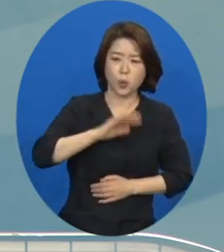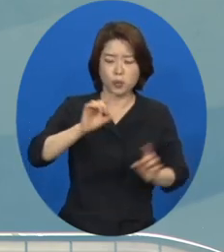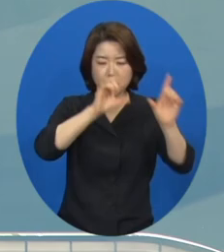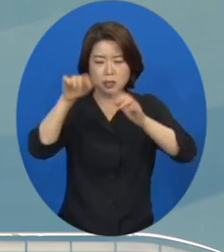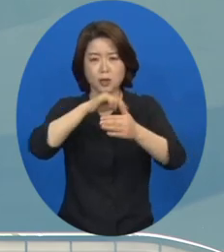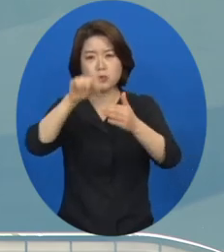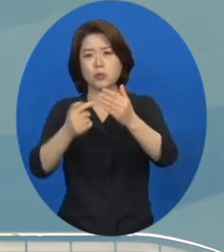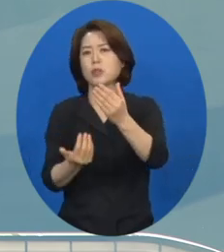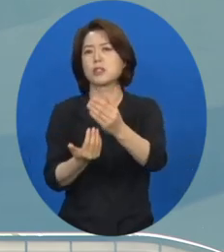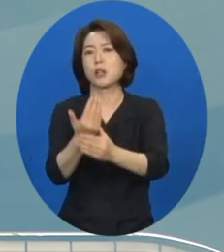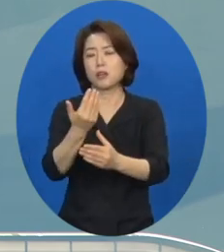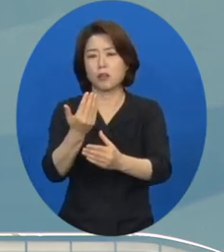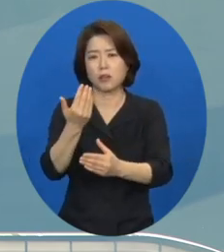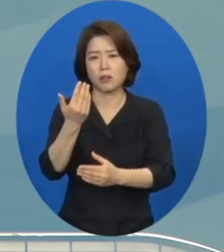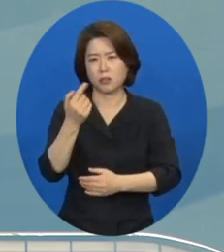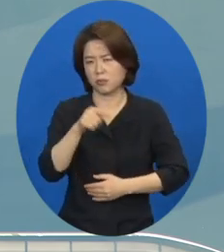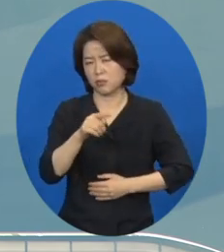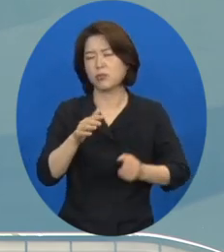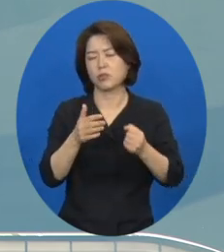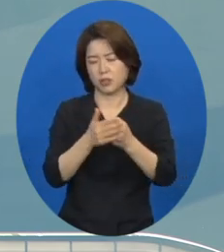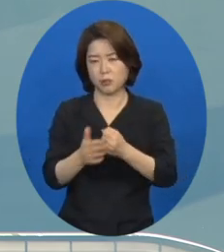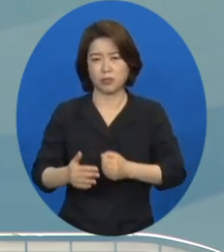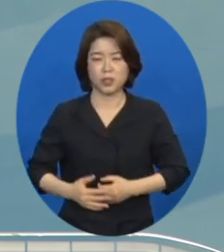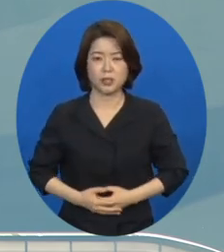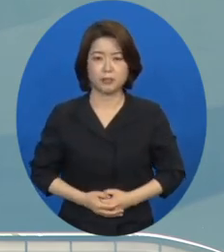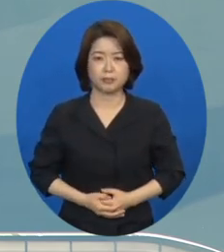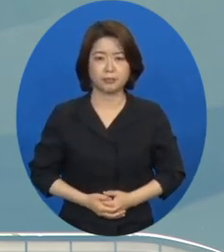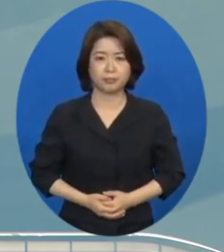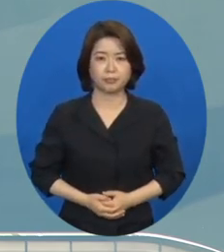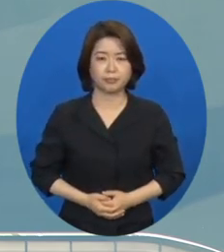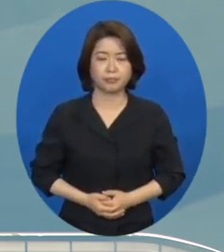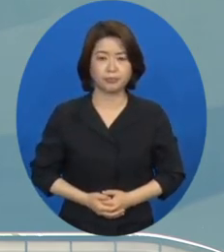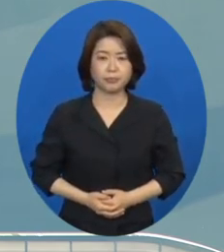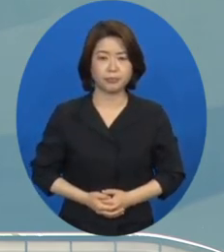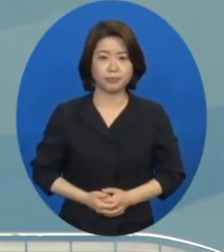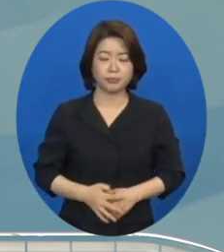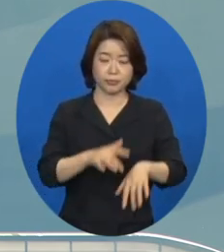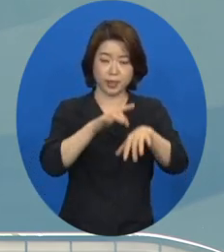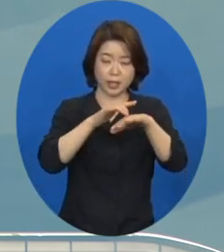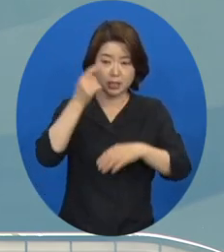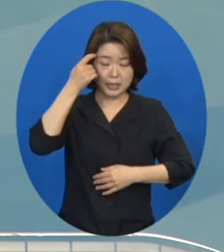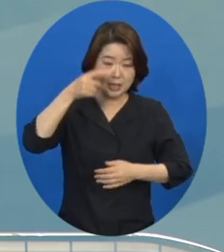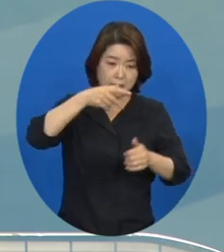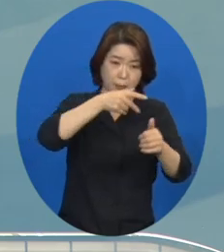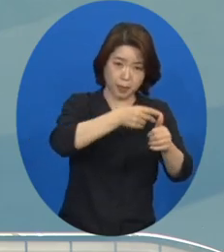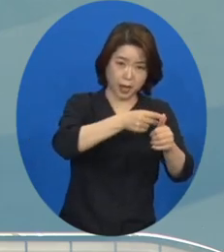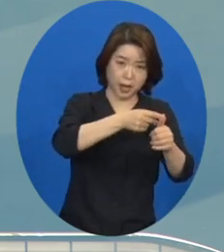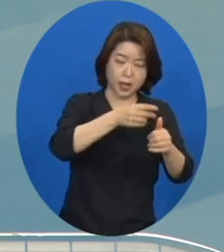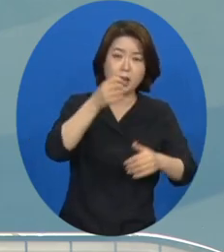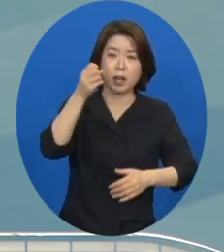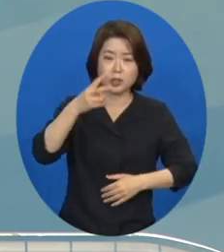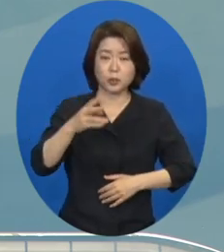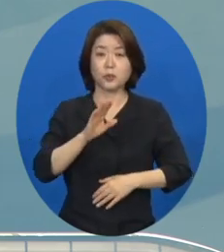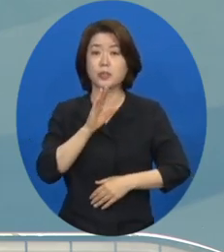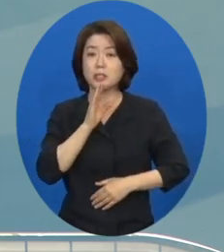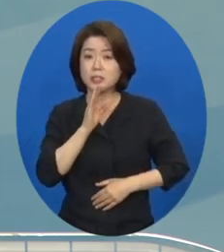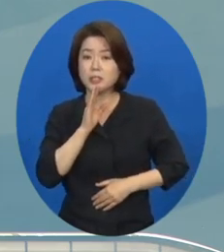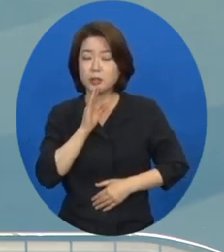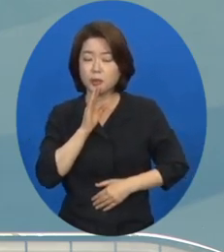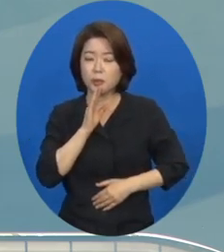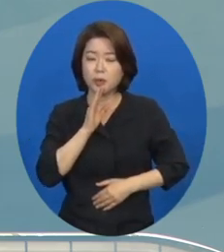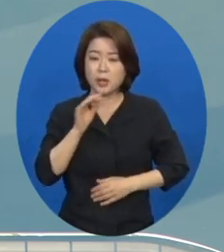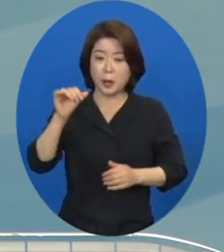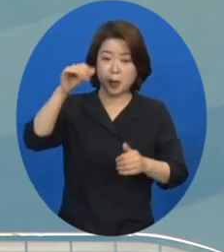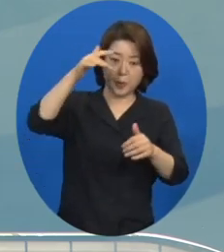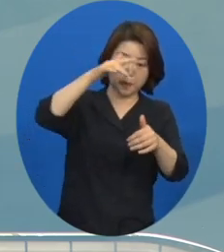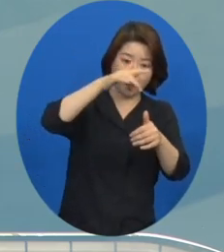거예요. 사탄이 생각을 넣어주는 것과 실제로 사탄이 그 속에 들어가는